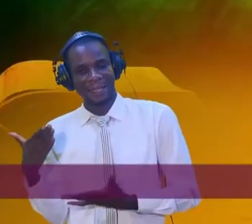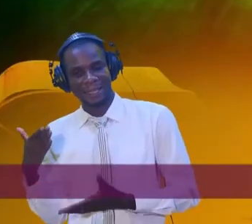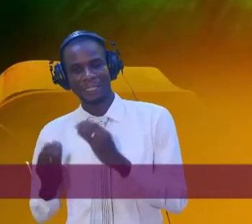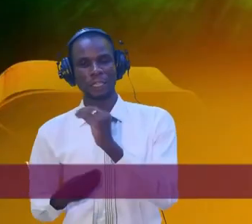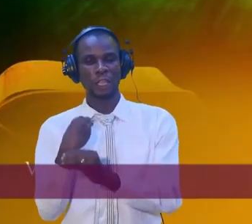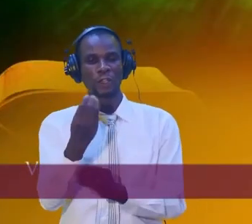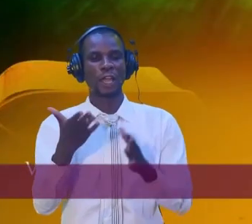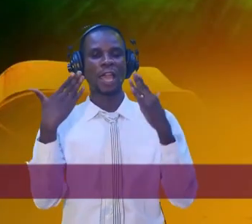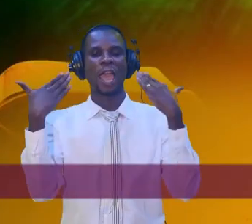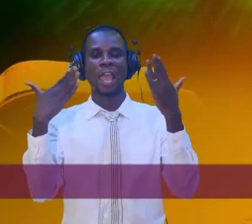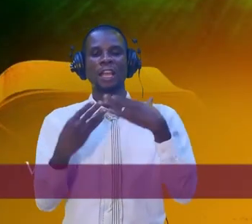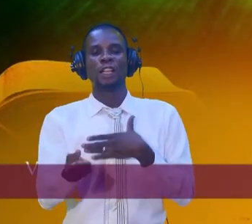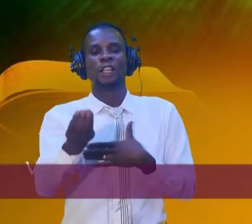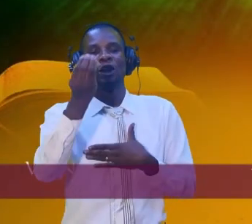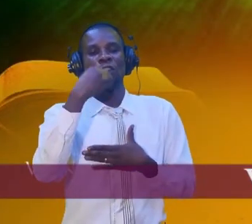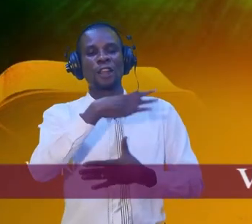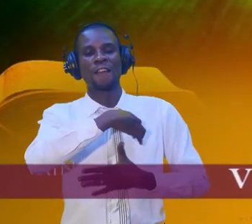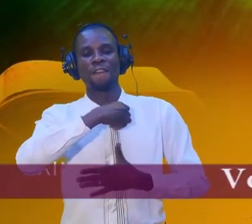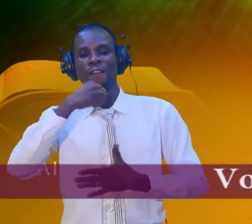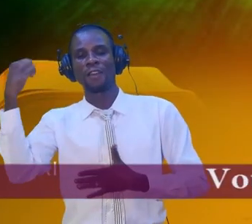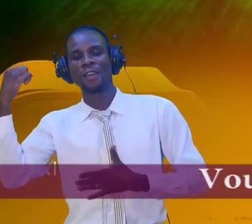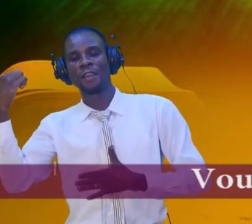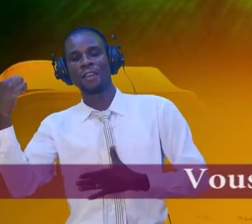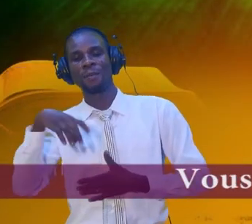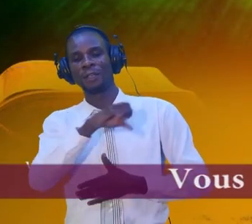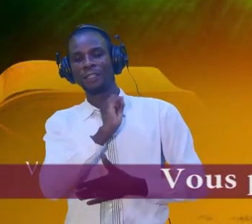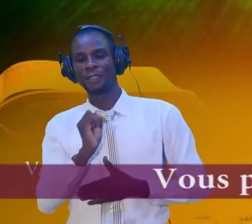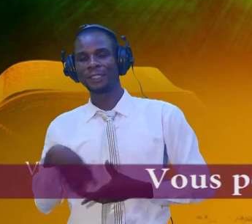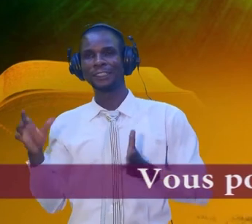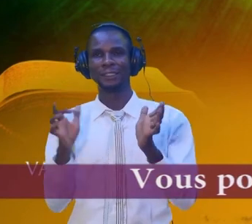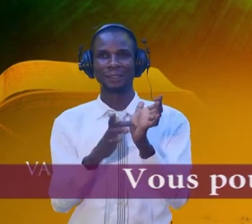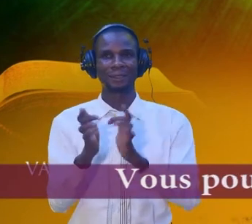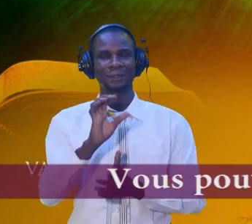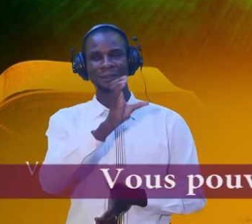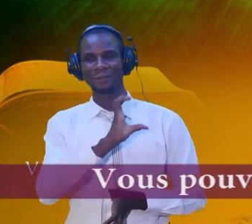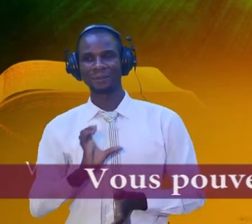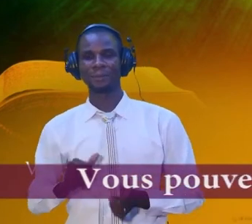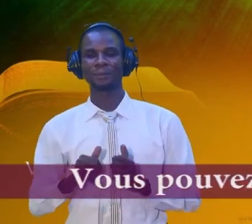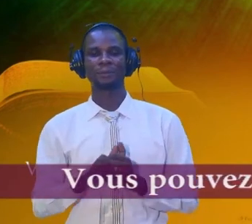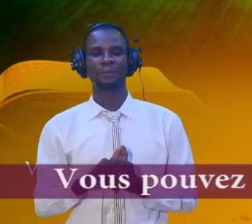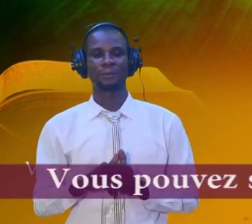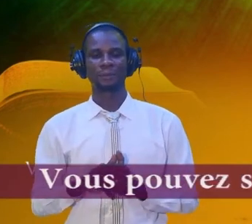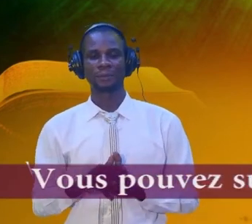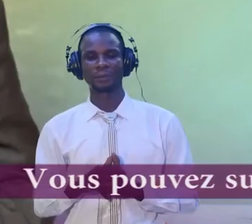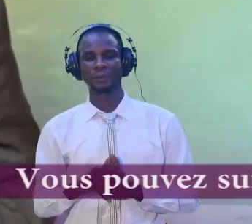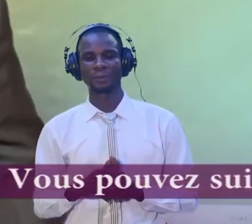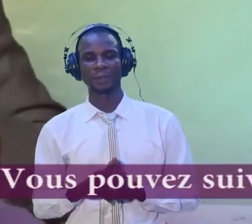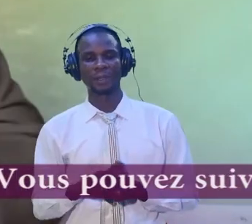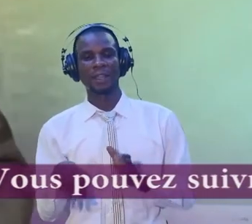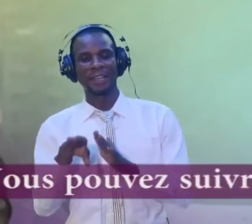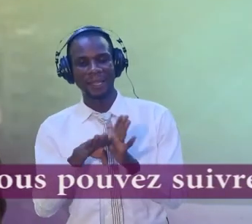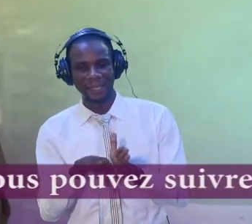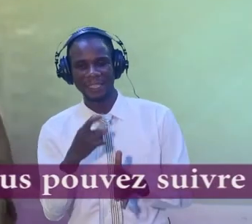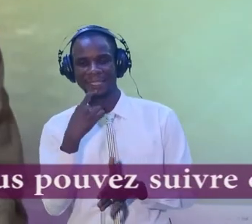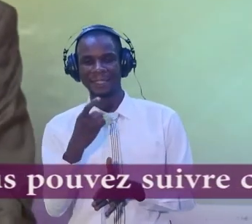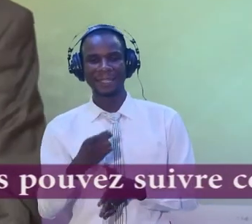wa Korinti kwa Korinto 15:57 nasema lakini Mungu na ashukuriwe atupaye kushinda kwa Bwana wetu